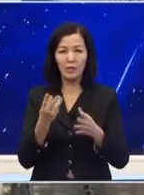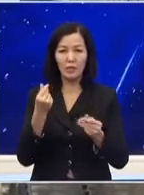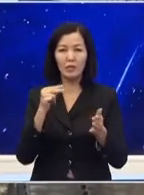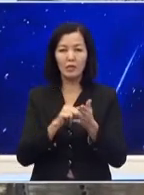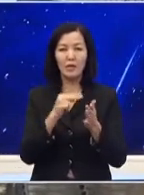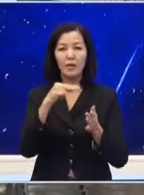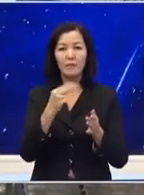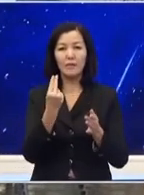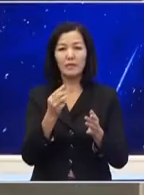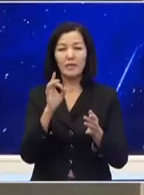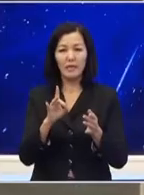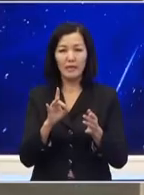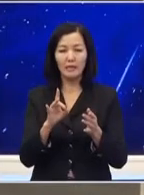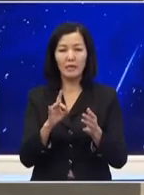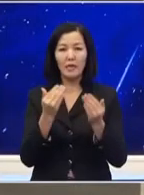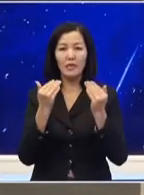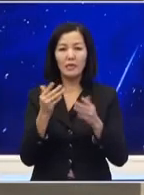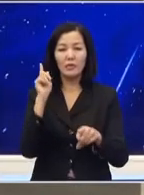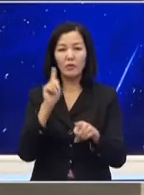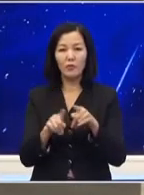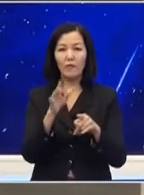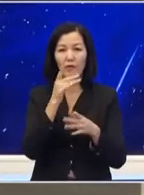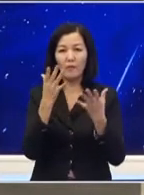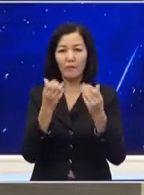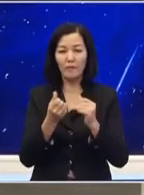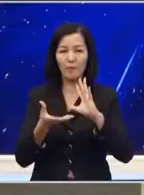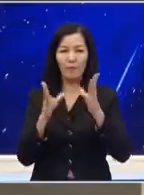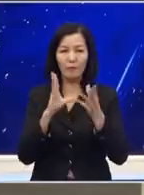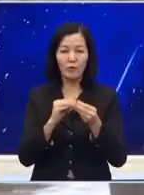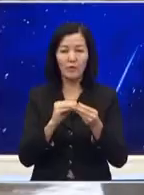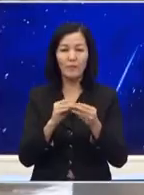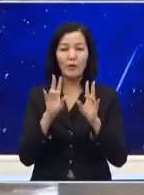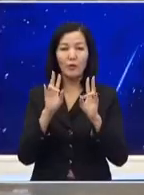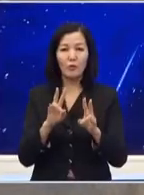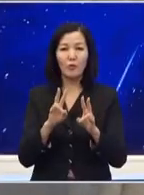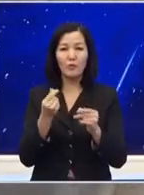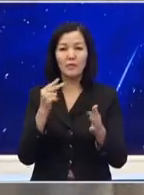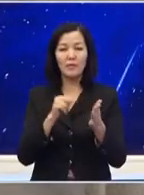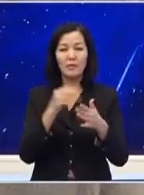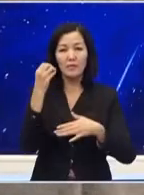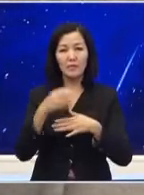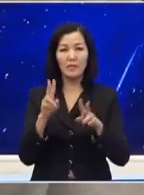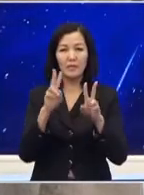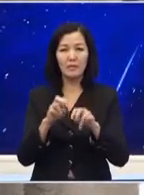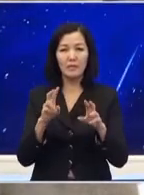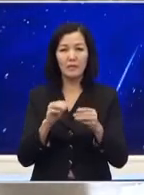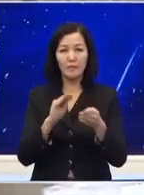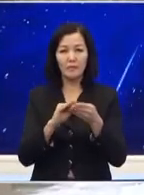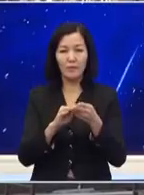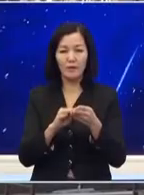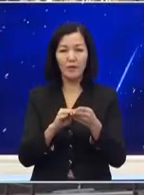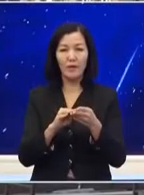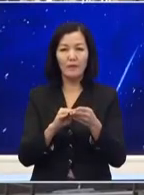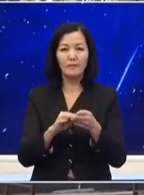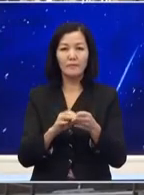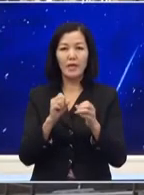на ПЦР-тесты и наряду с этим ускорили время получения результатов. Однако цена в Национальном центре исследований пока остается без изменений